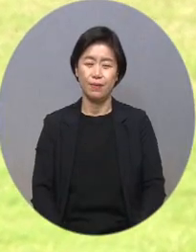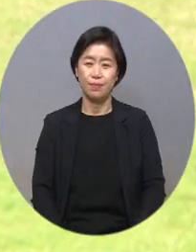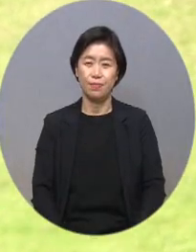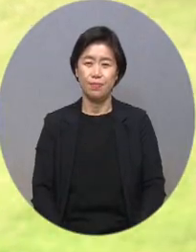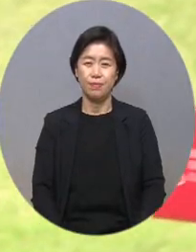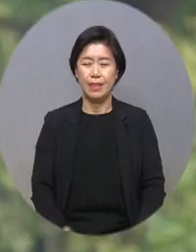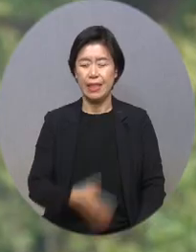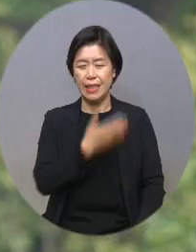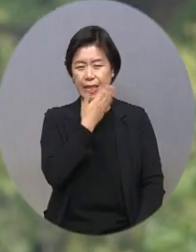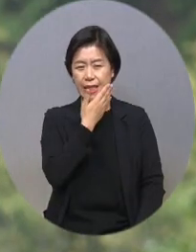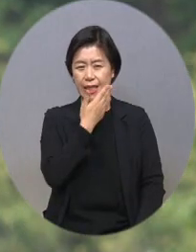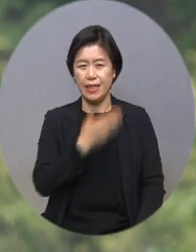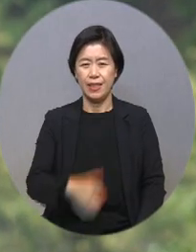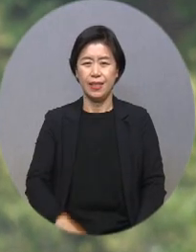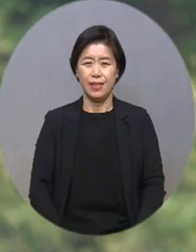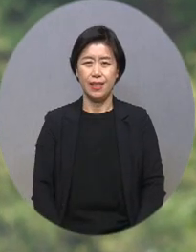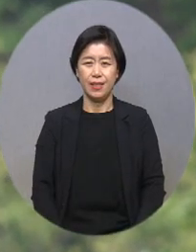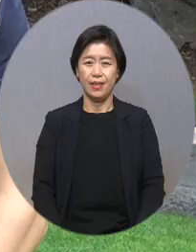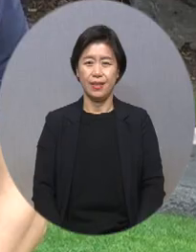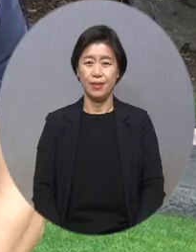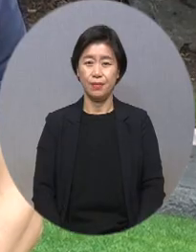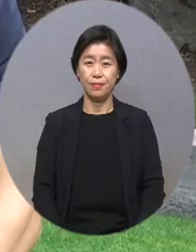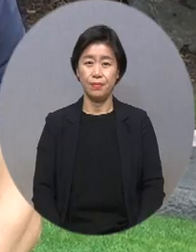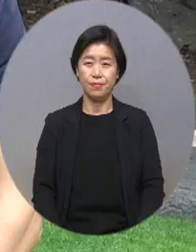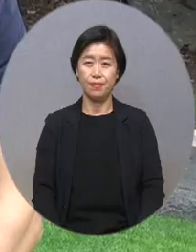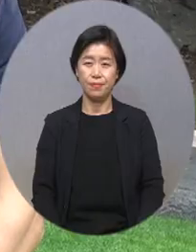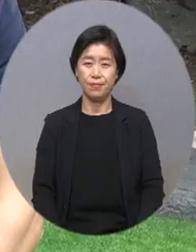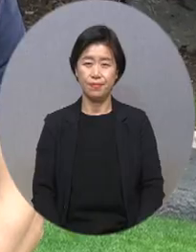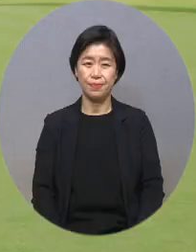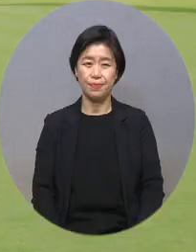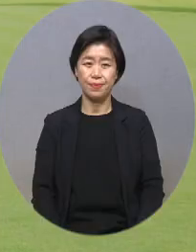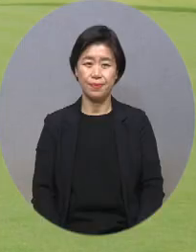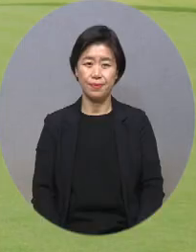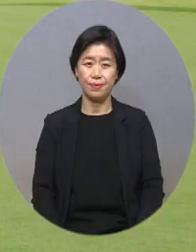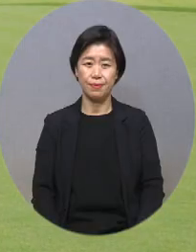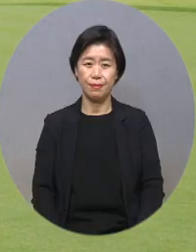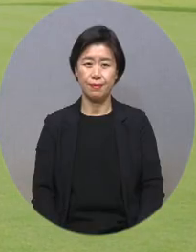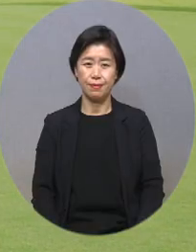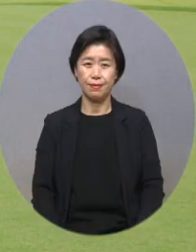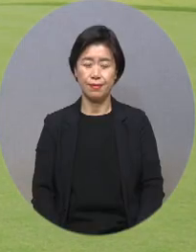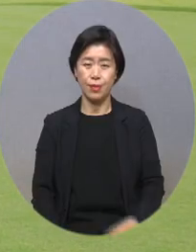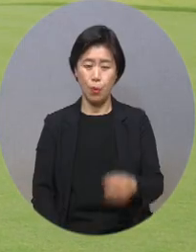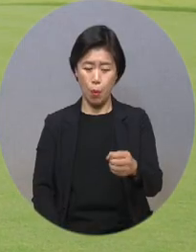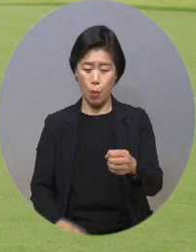나이스! 나이스! 나이스! 넘어갔어.